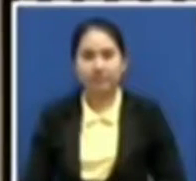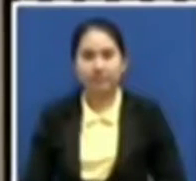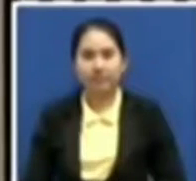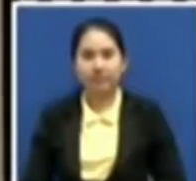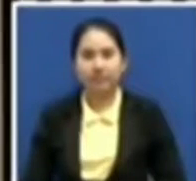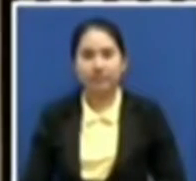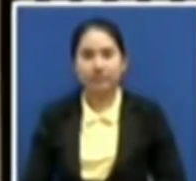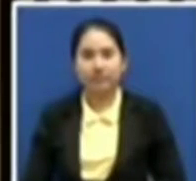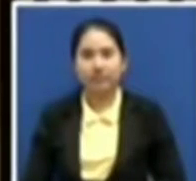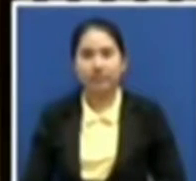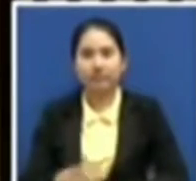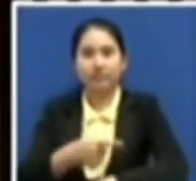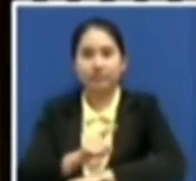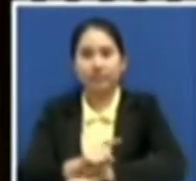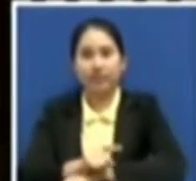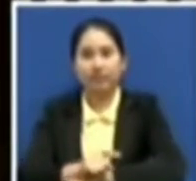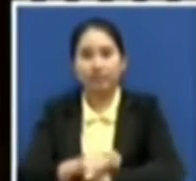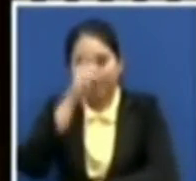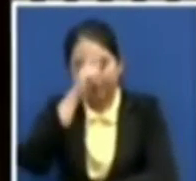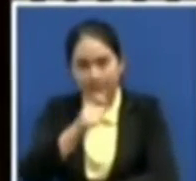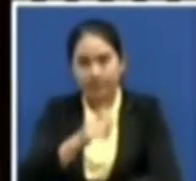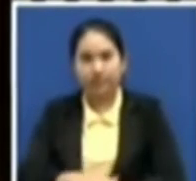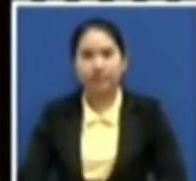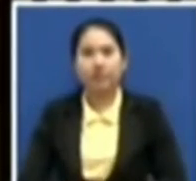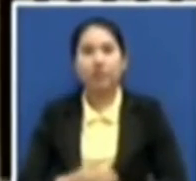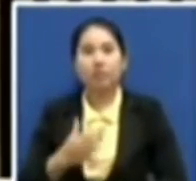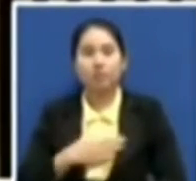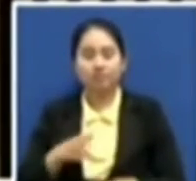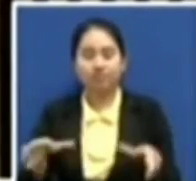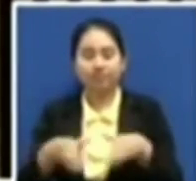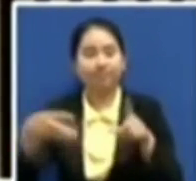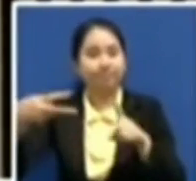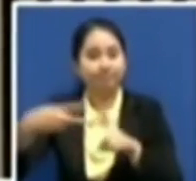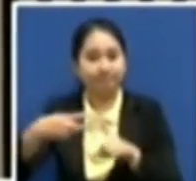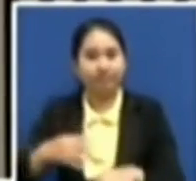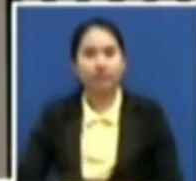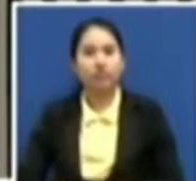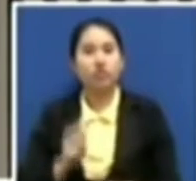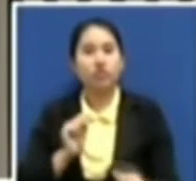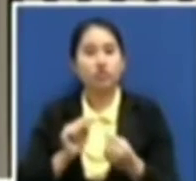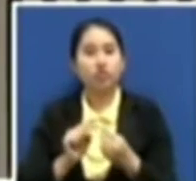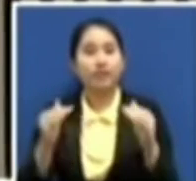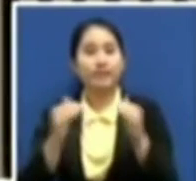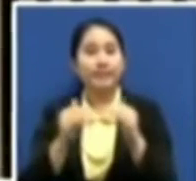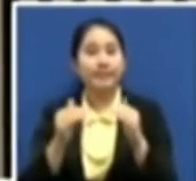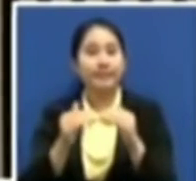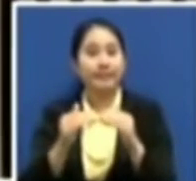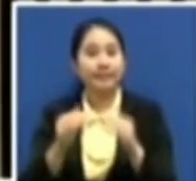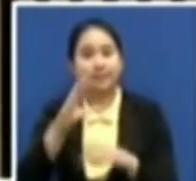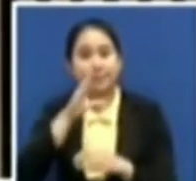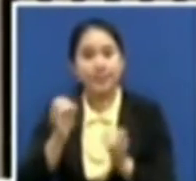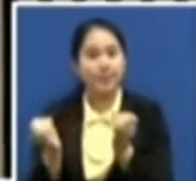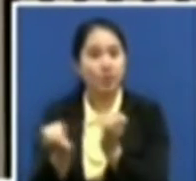เรียนท่านประธานสภาที่เคารพครับผมปิยบุตรแสงกนกกุลส.ส.บัญชีรายชื่อพรรคอนาคตใหม่ครับขออนุญาตใช้สิทธิ์พาดพิงเล็กน้อยนะครับ